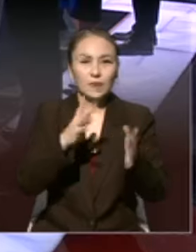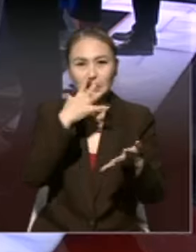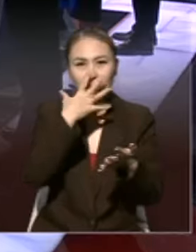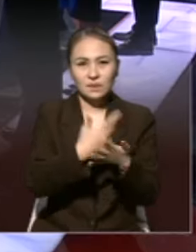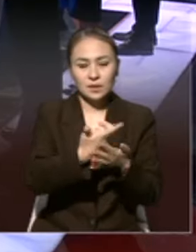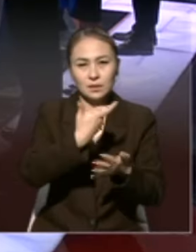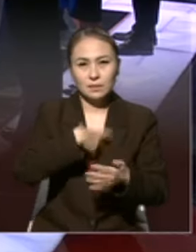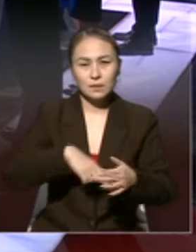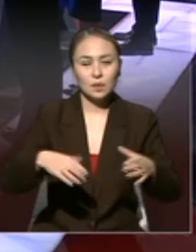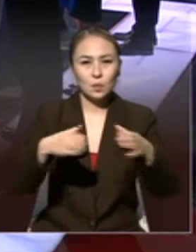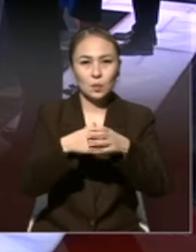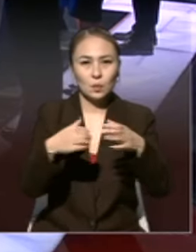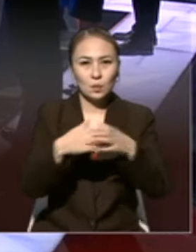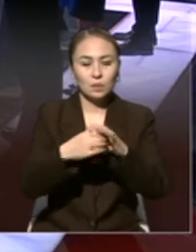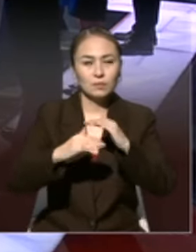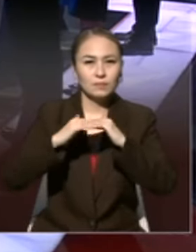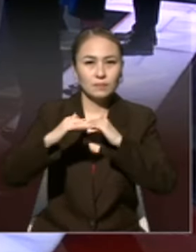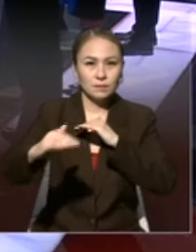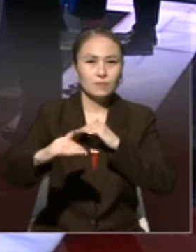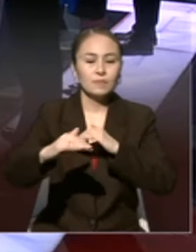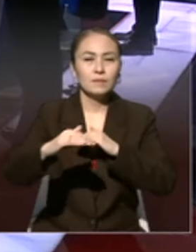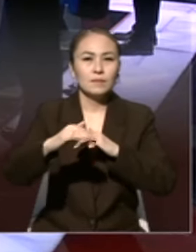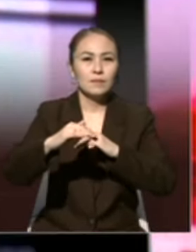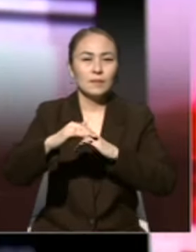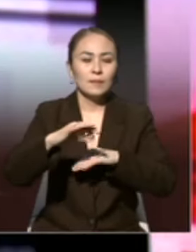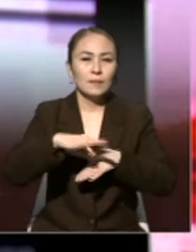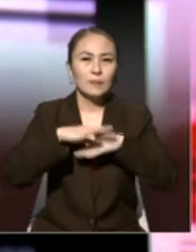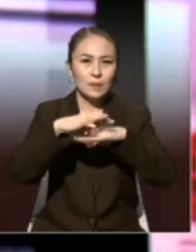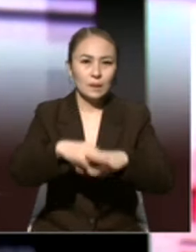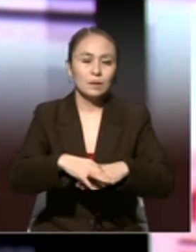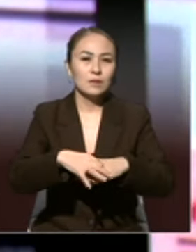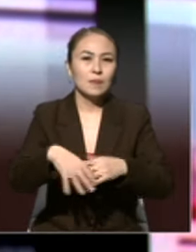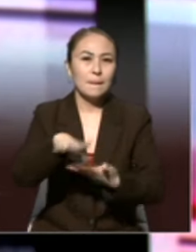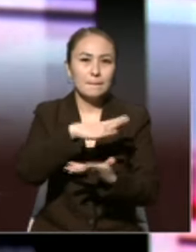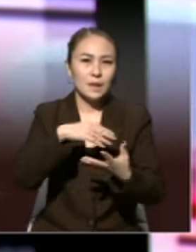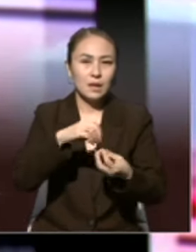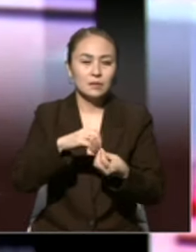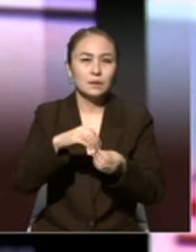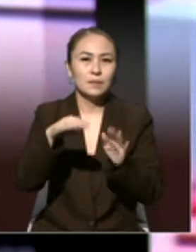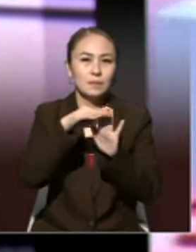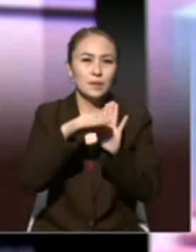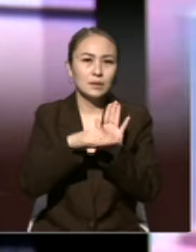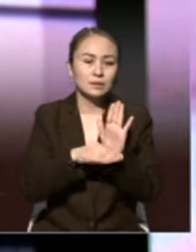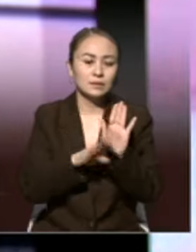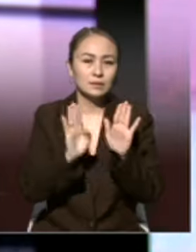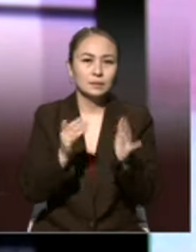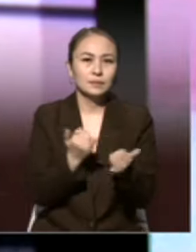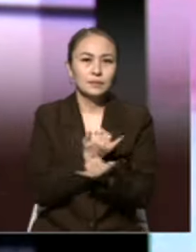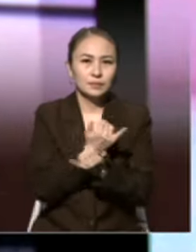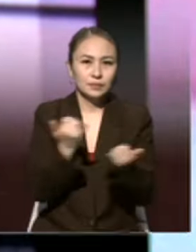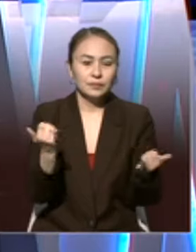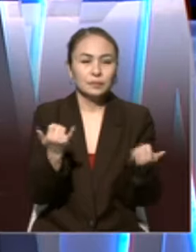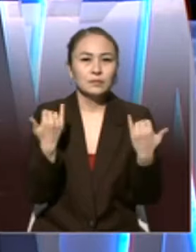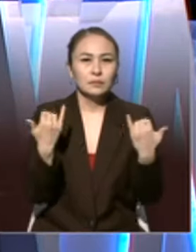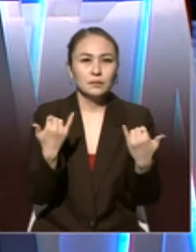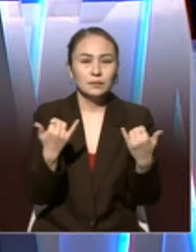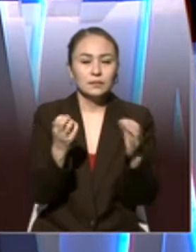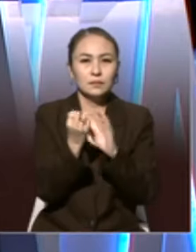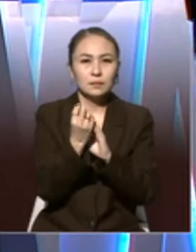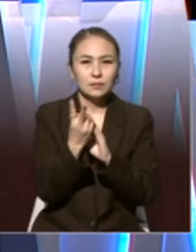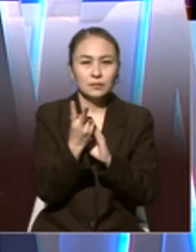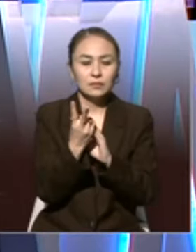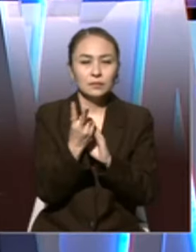өзіміздің арнайы топтармен сол дрондарды қолданып, барлық бағыттарды қарап отырмыз. Сонымен бізде қазір